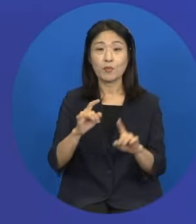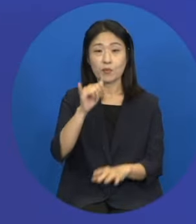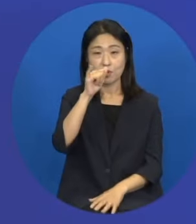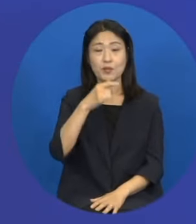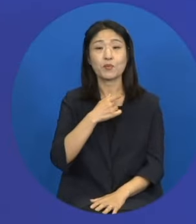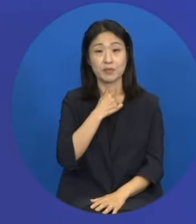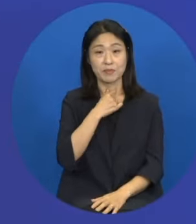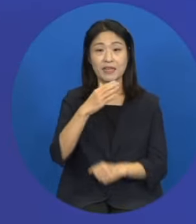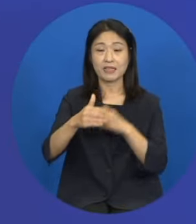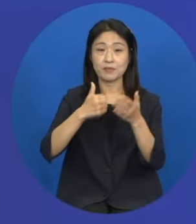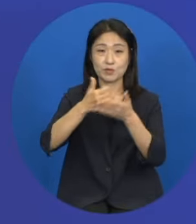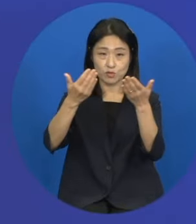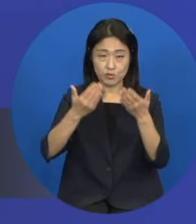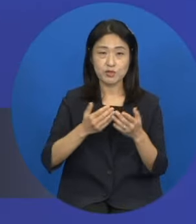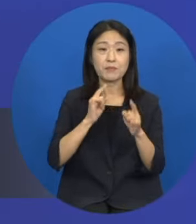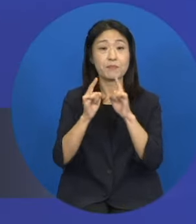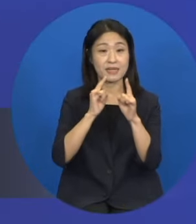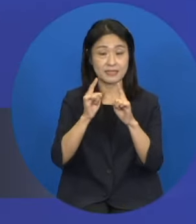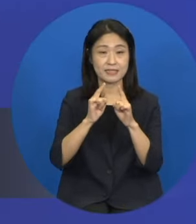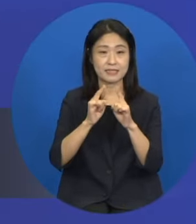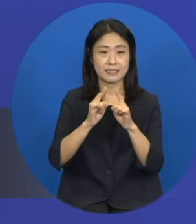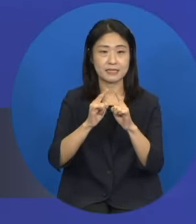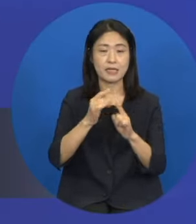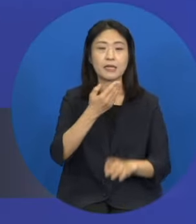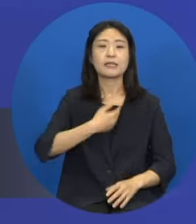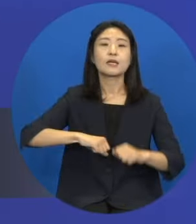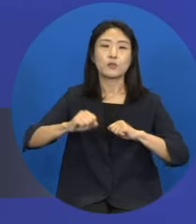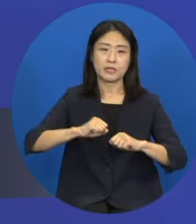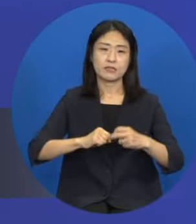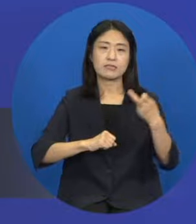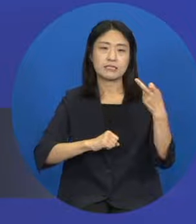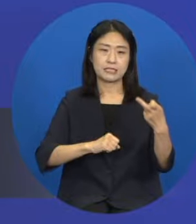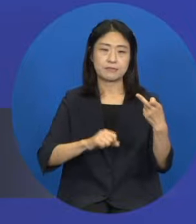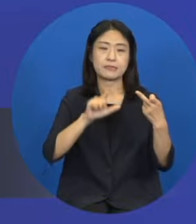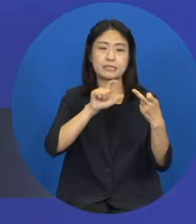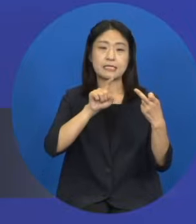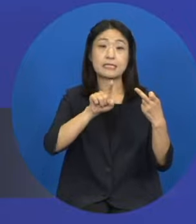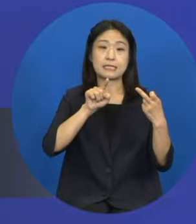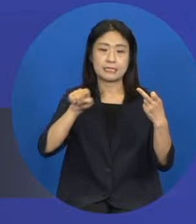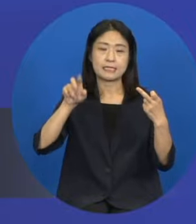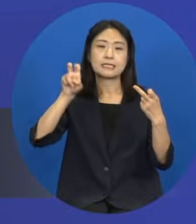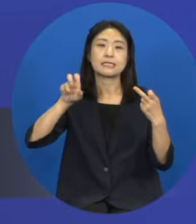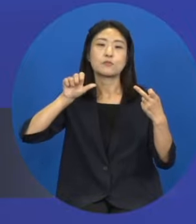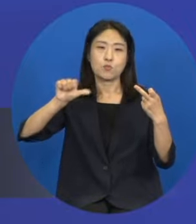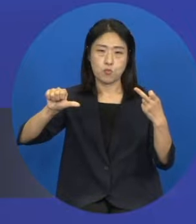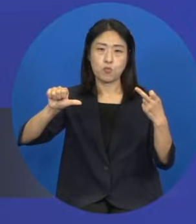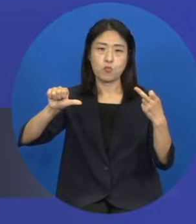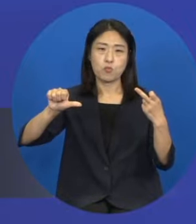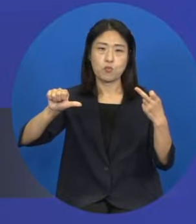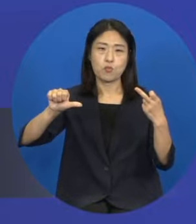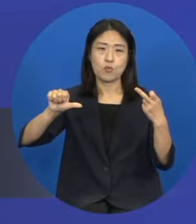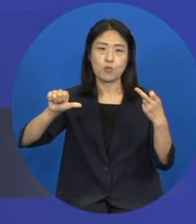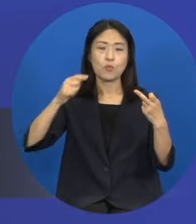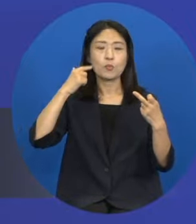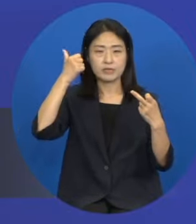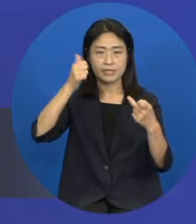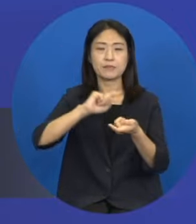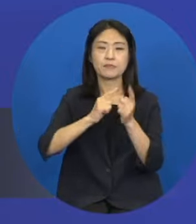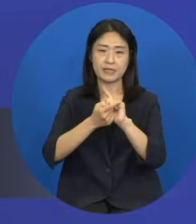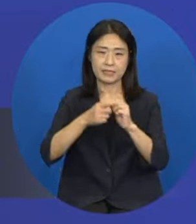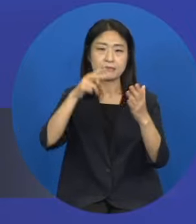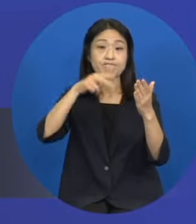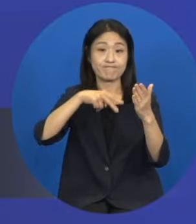하나님이 주신 말씀 사도행전 12장 1절에서 25절까지의 말씀을 제가 대신